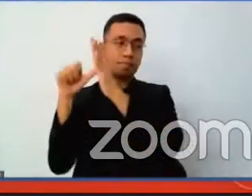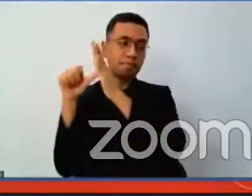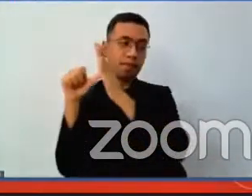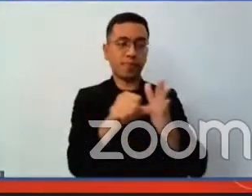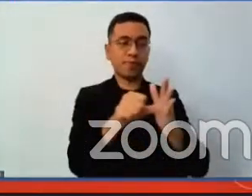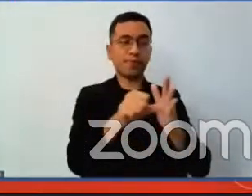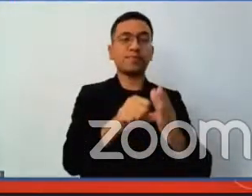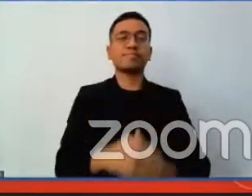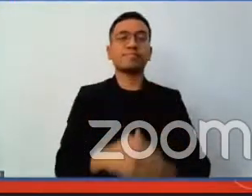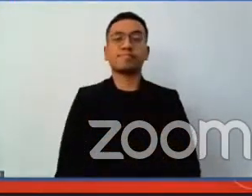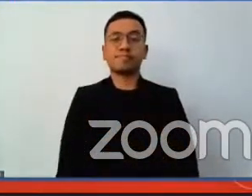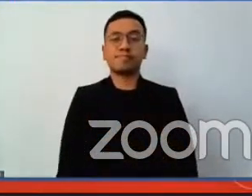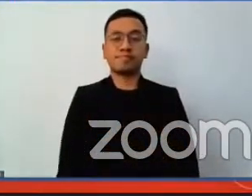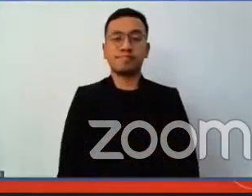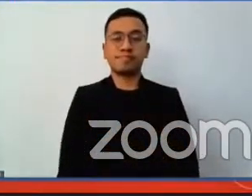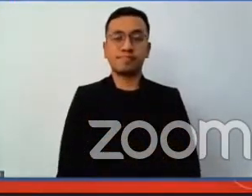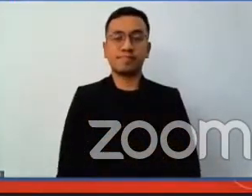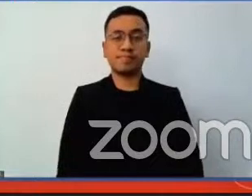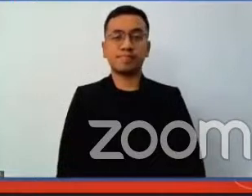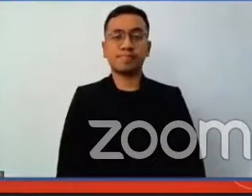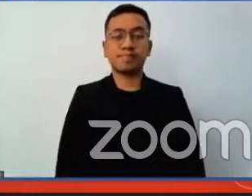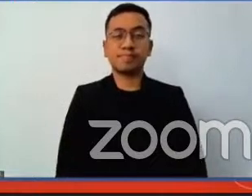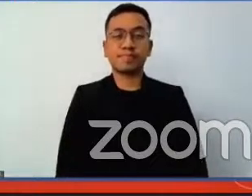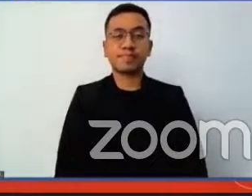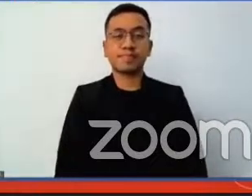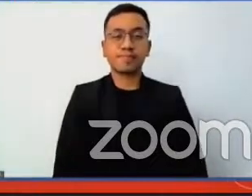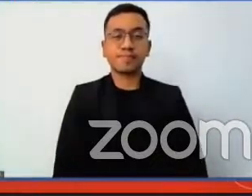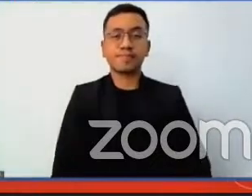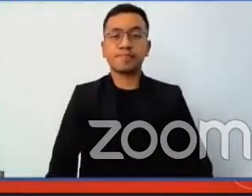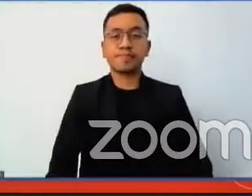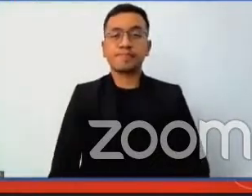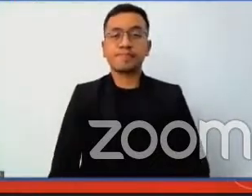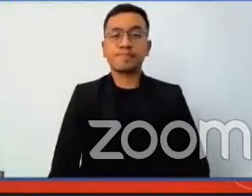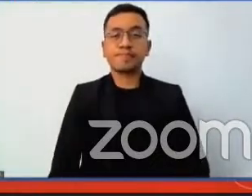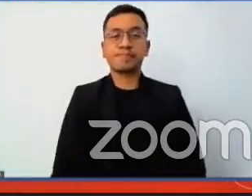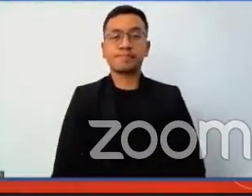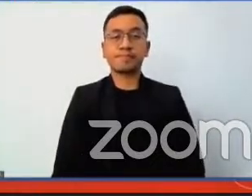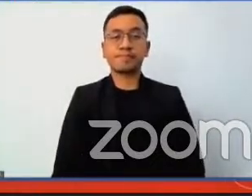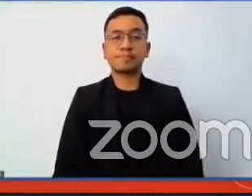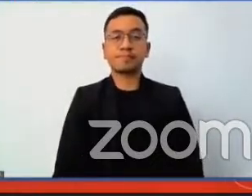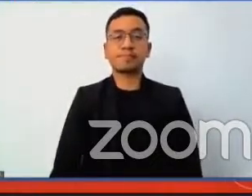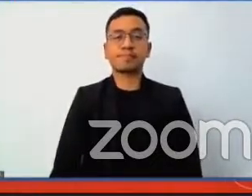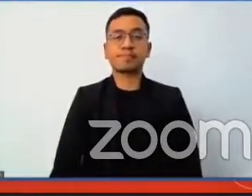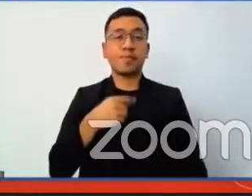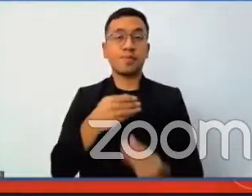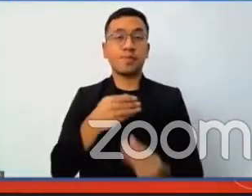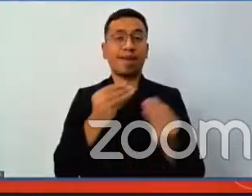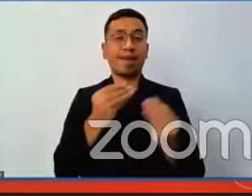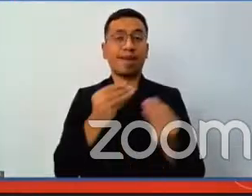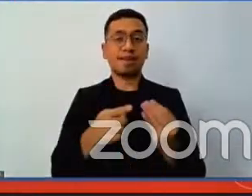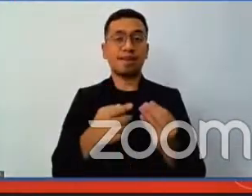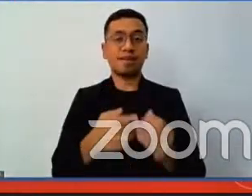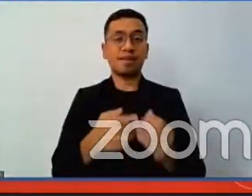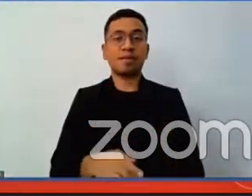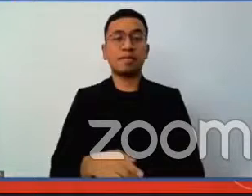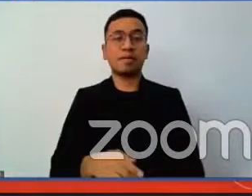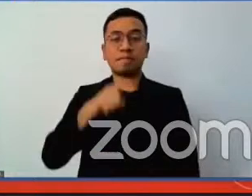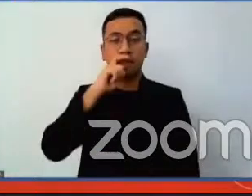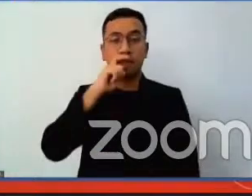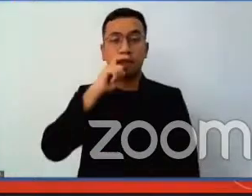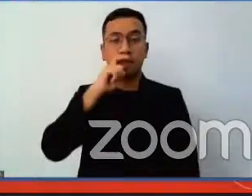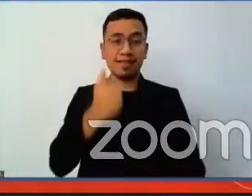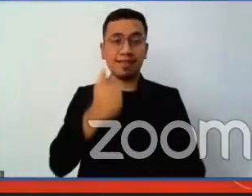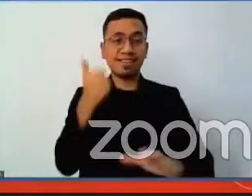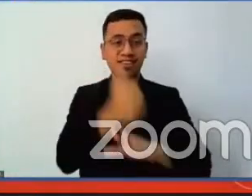hadirin yang saya banggakan, izinkan saya pada kesempatan ini mewakili Bapak Jumeri. Beliau